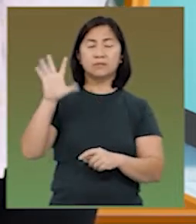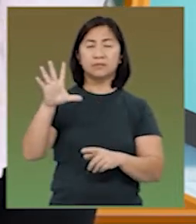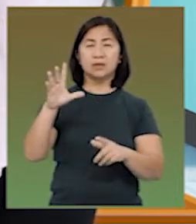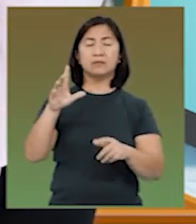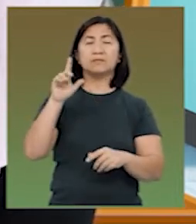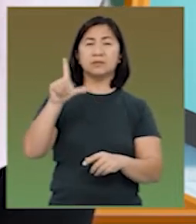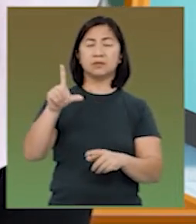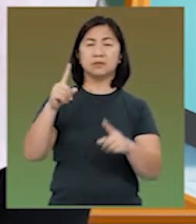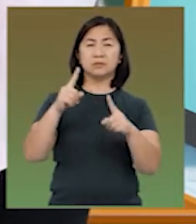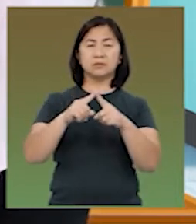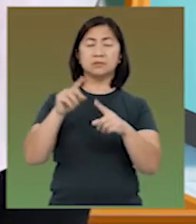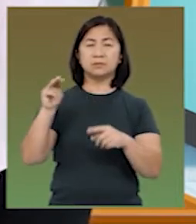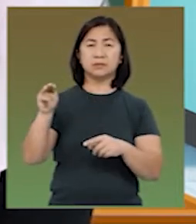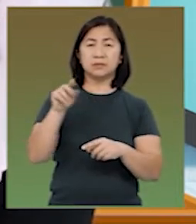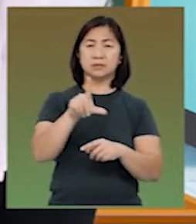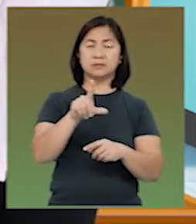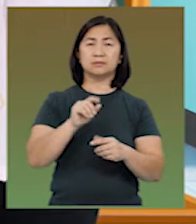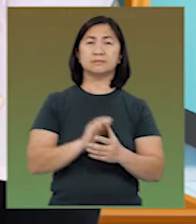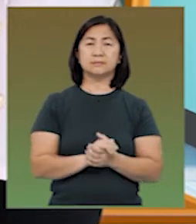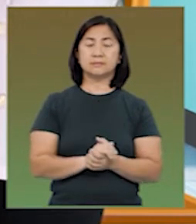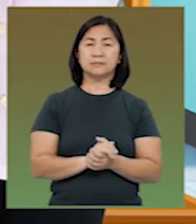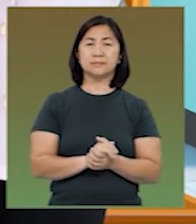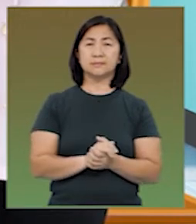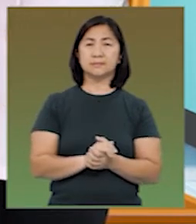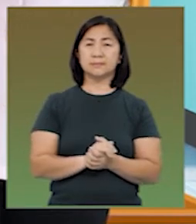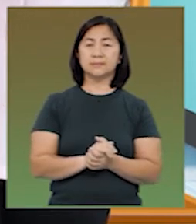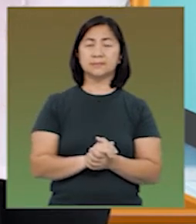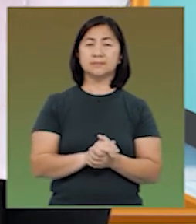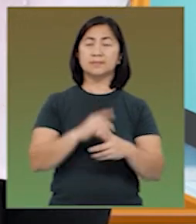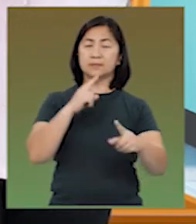convert 5 liters to milliliters.